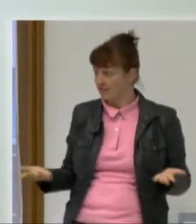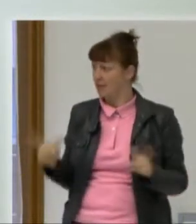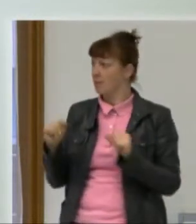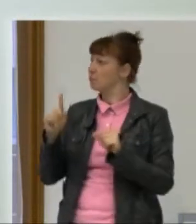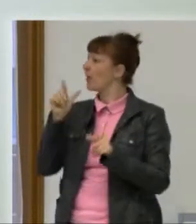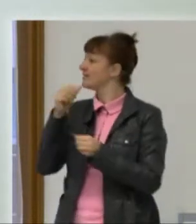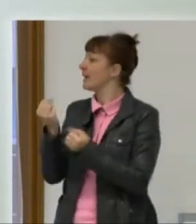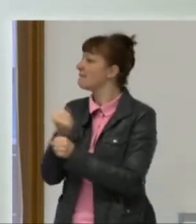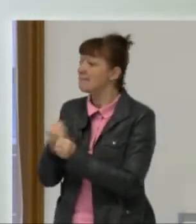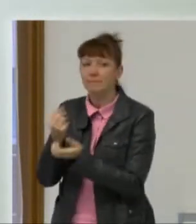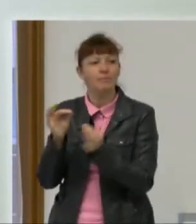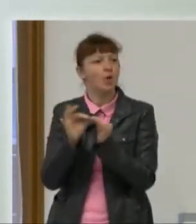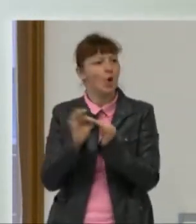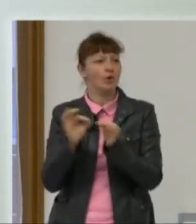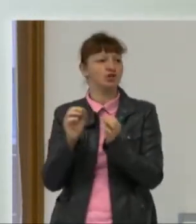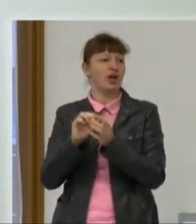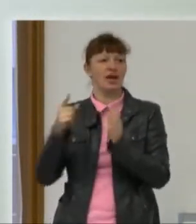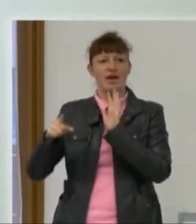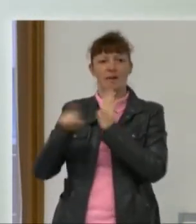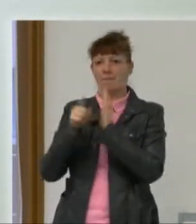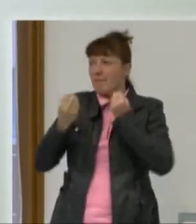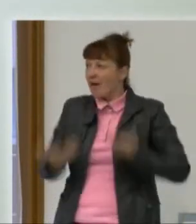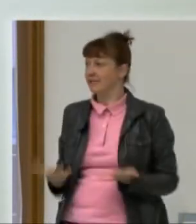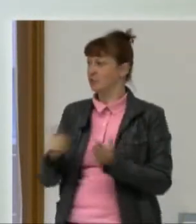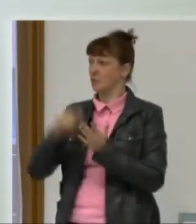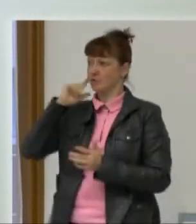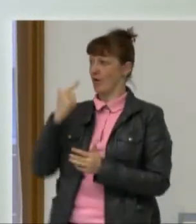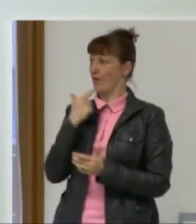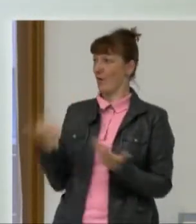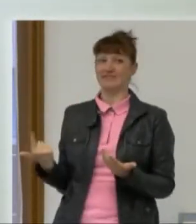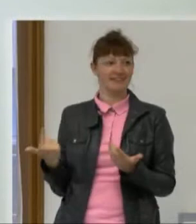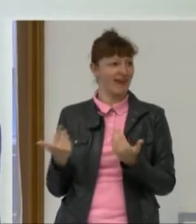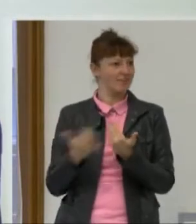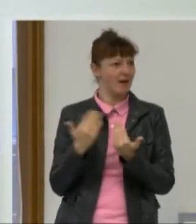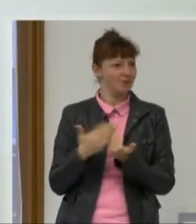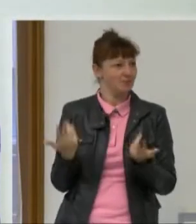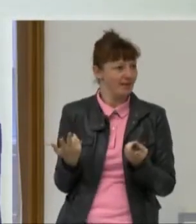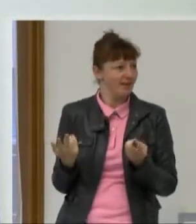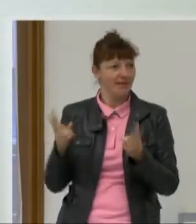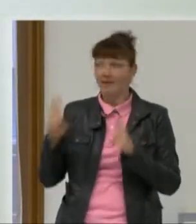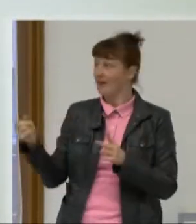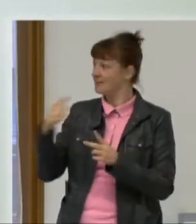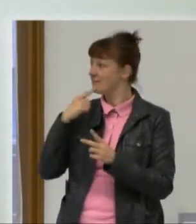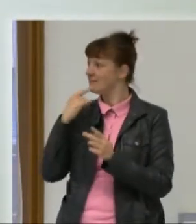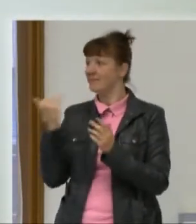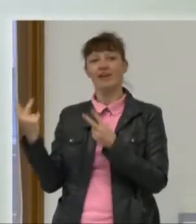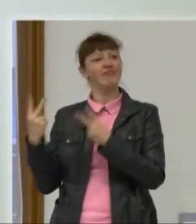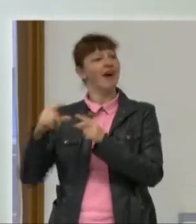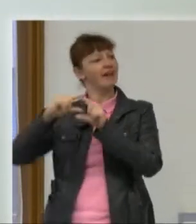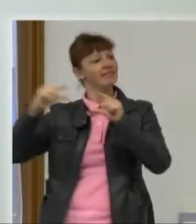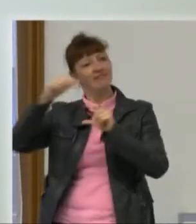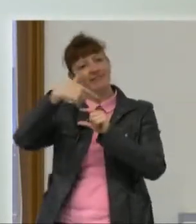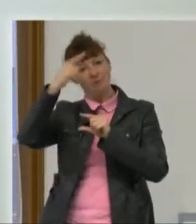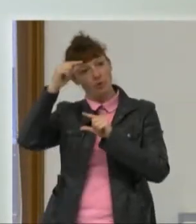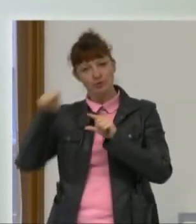biologisch-medizinischen Beeinträchtigungen wie Gehörlosigkeit zum Beispiel. Da kann man natürlich nicht sagen, das verteilt sich irgendwo nach Kennwerten, sondern hier muss man schon